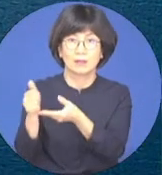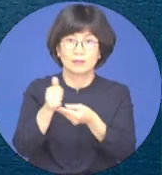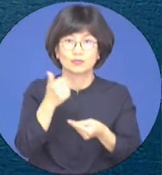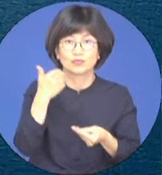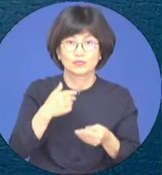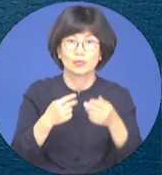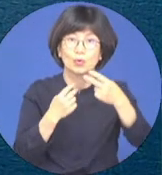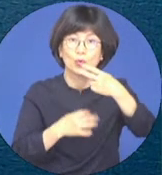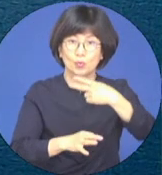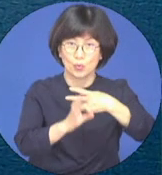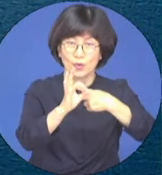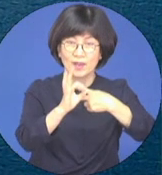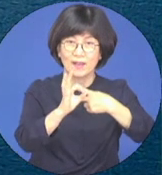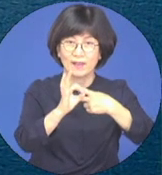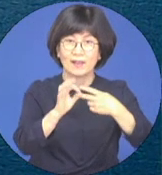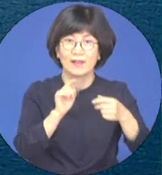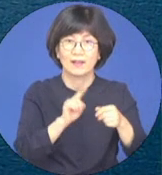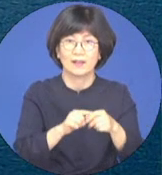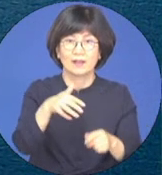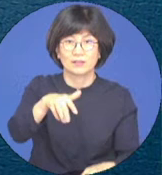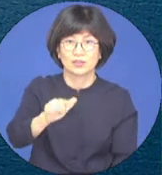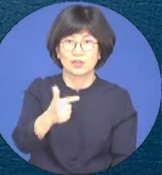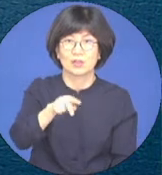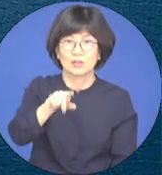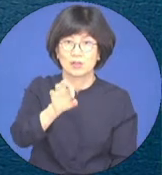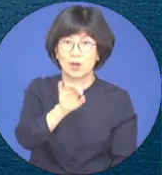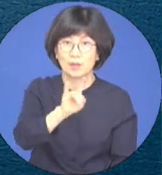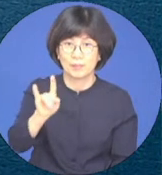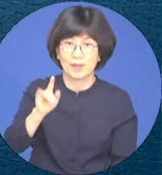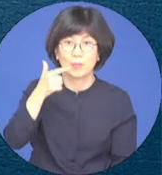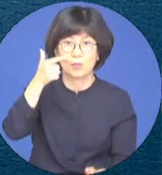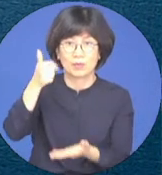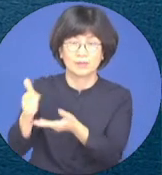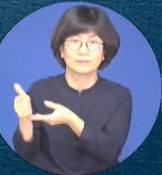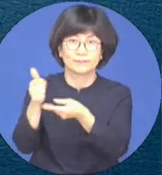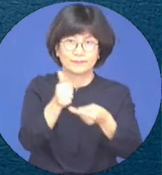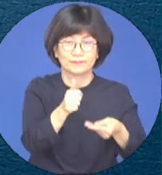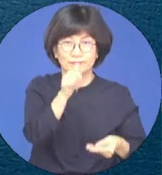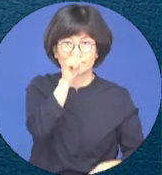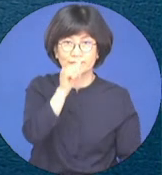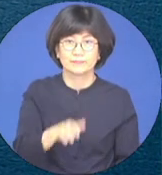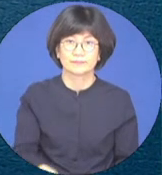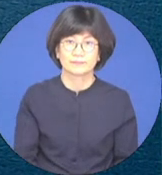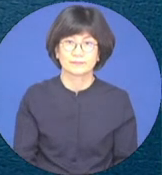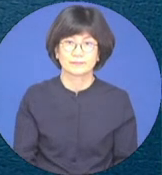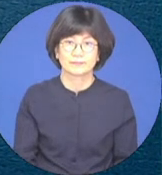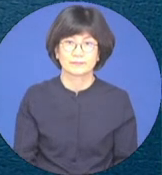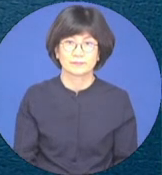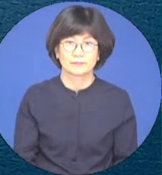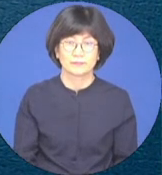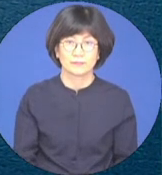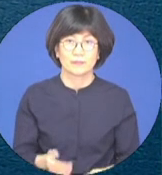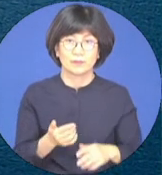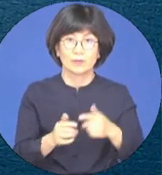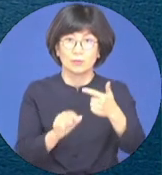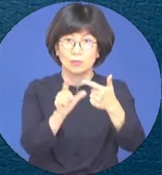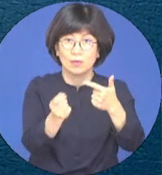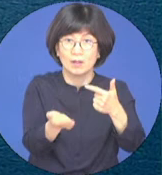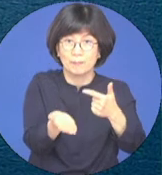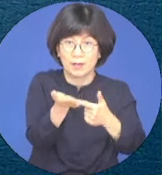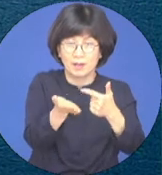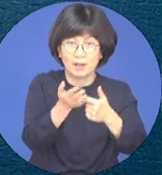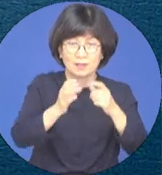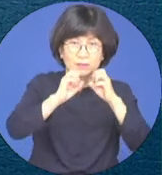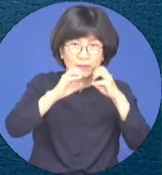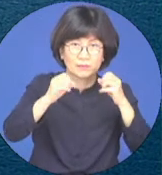강동 노회장 되시는 천성배 목사님이 말씀을 전해 주십니다. 그리고 전반기 마스크 집중 전도가